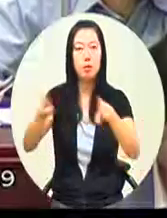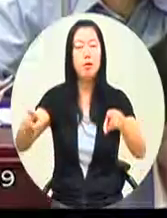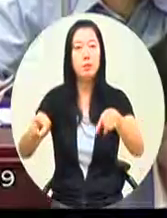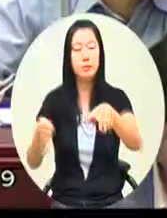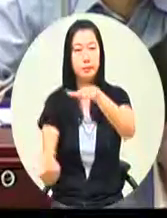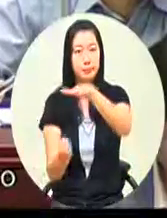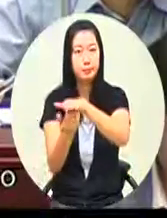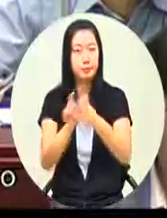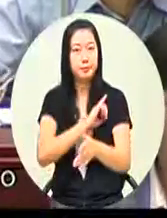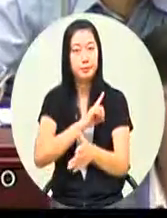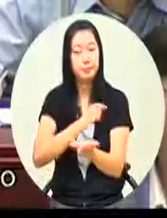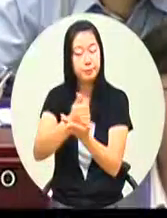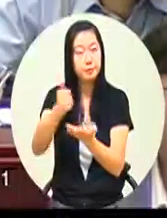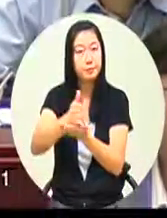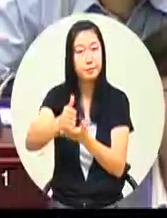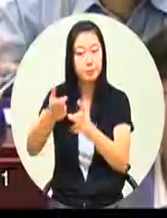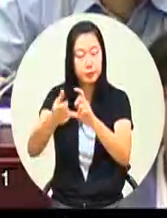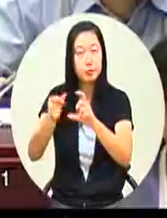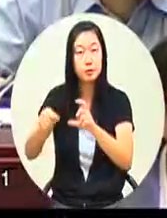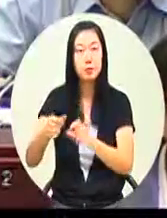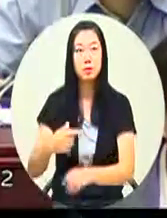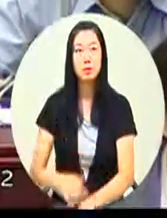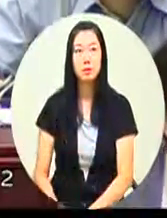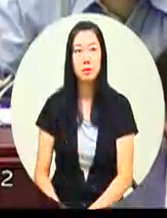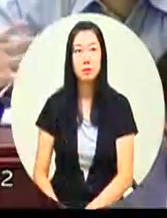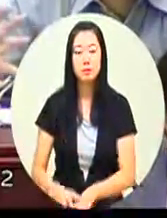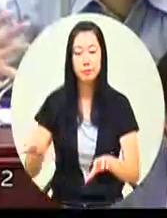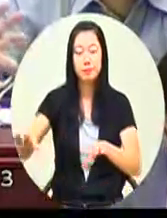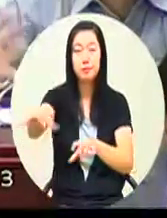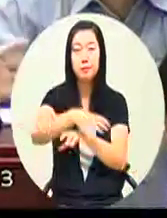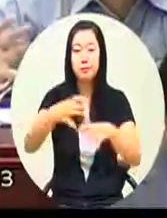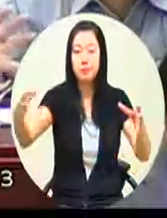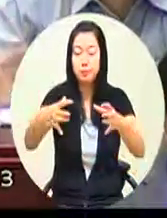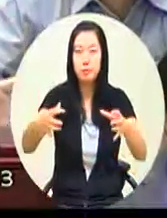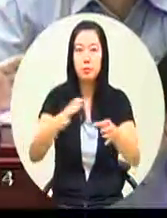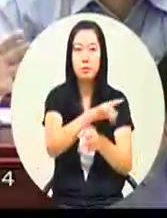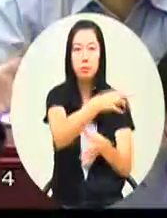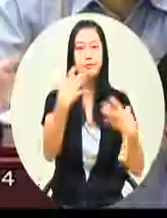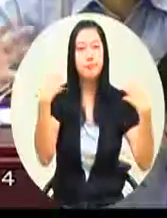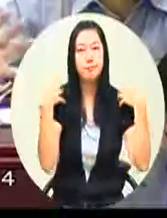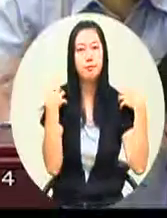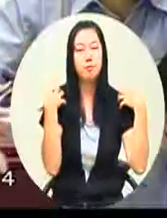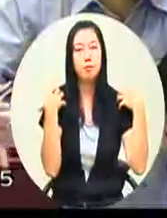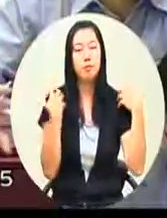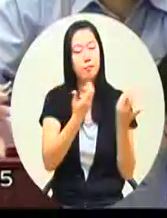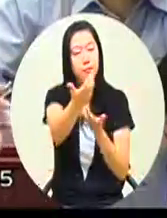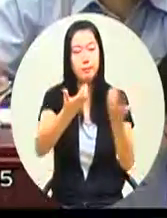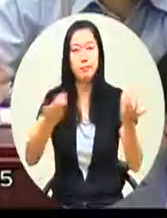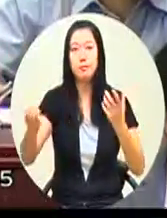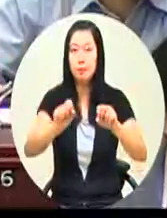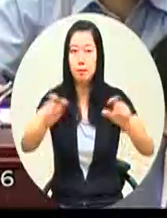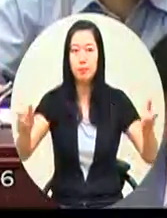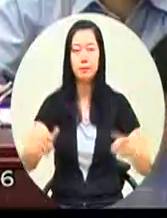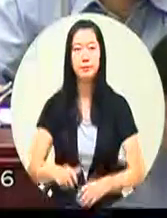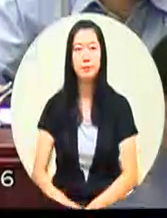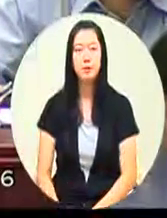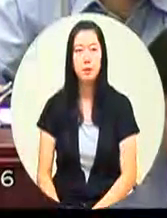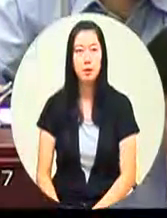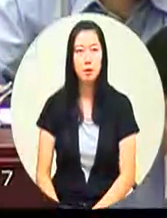区那我们的供水模式是这样：我们几个集水厂各有各的负责的一个供水的服务区域。那如